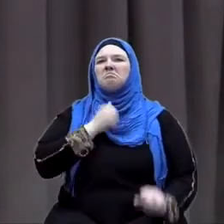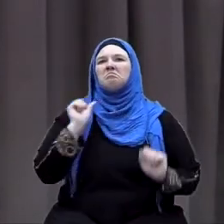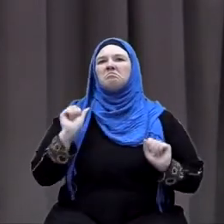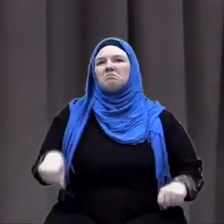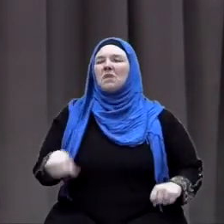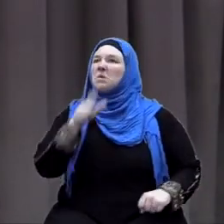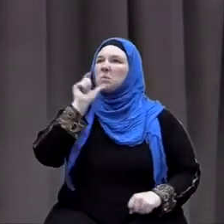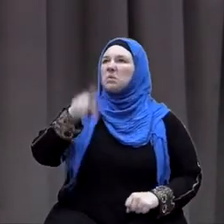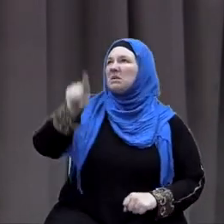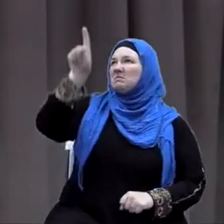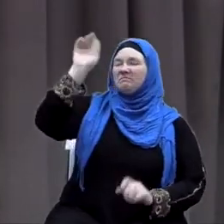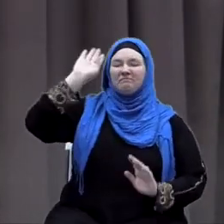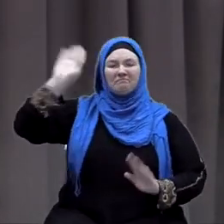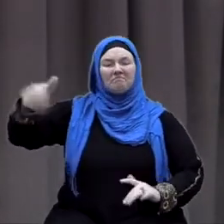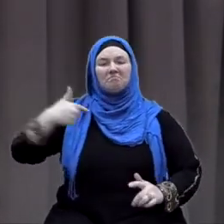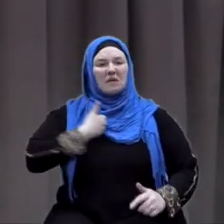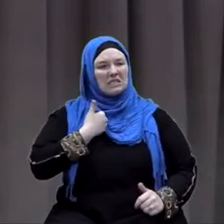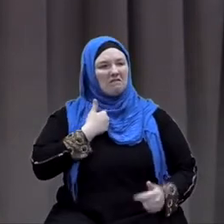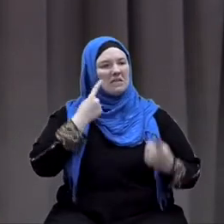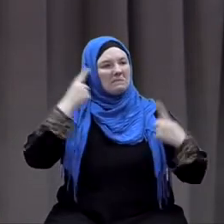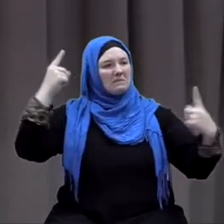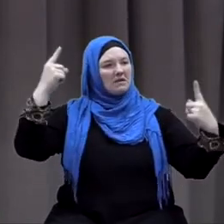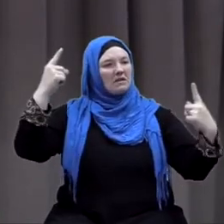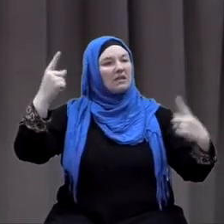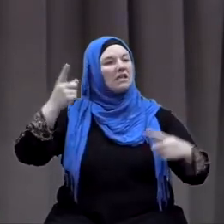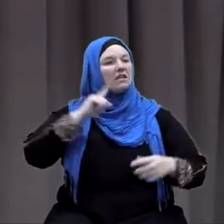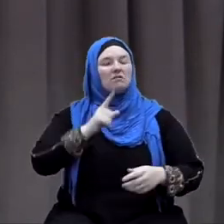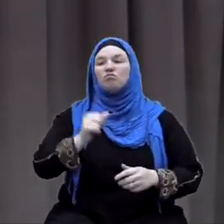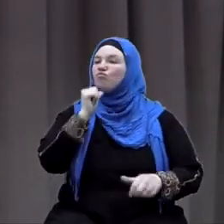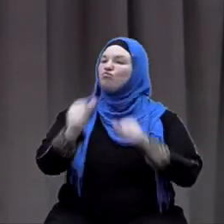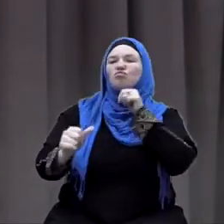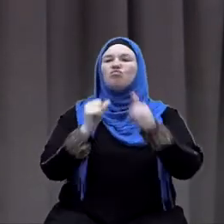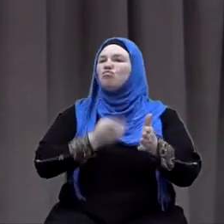فَسَنُيَسِّرُهُ وَكَذَّبَ بِالْحُسْنَى. And he denied the truth.